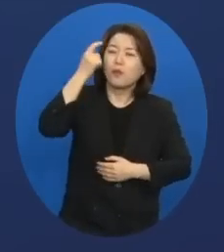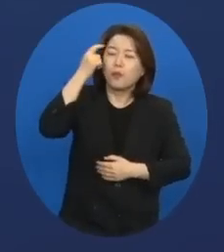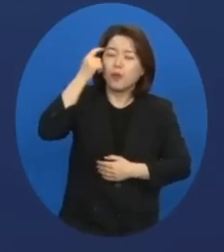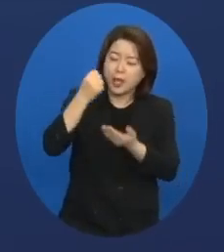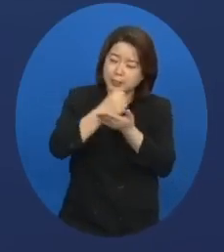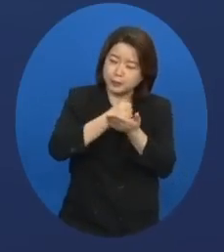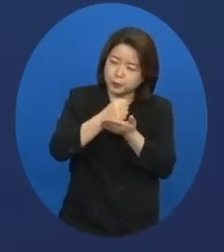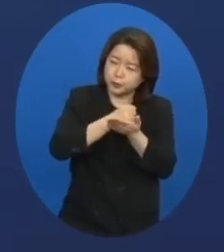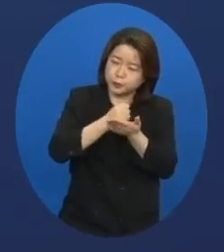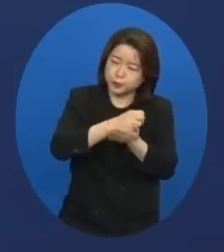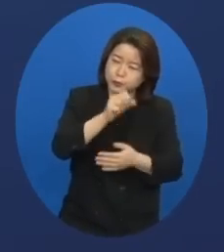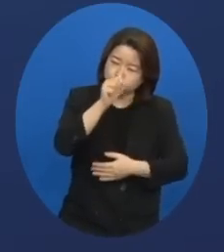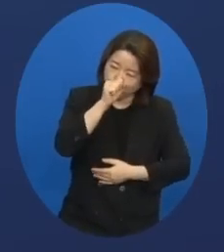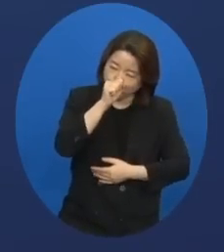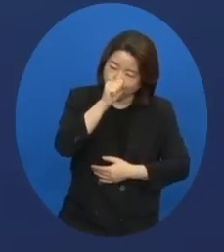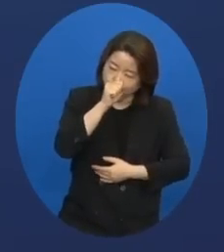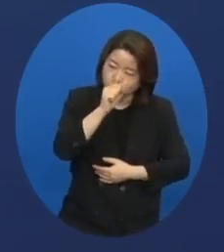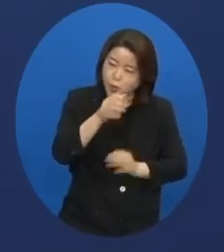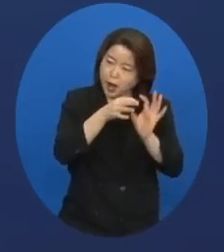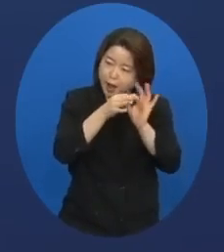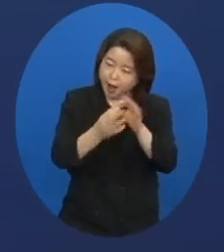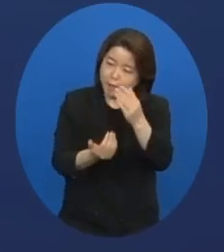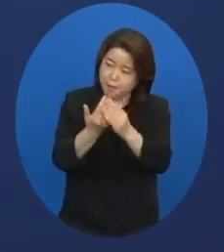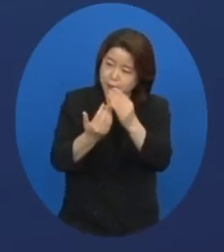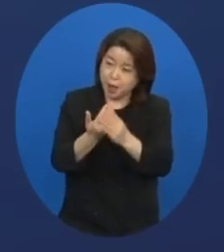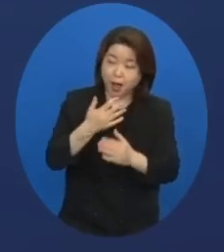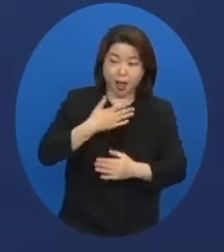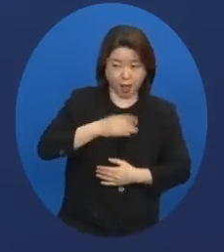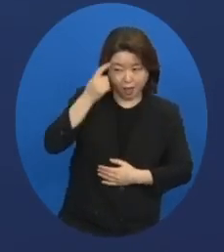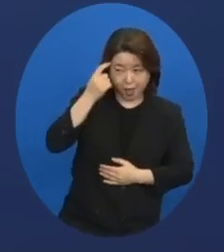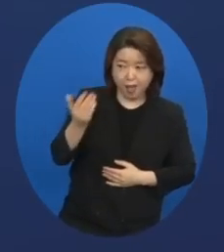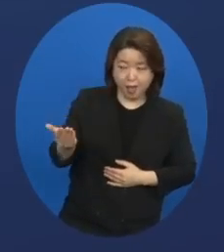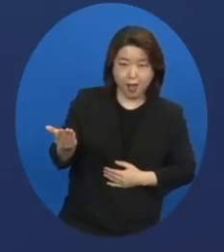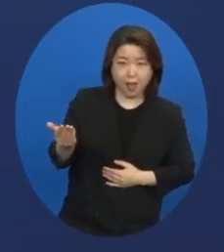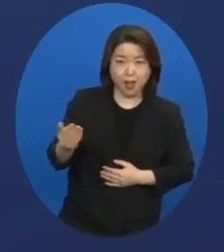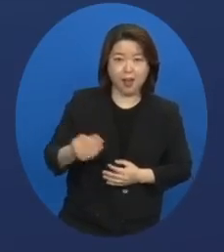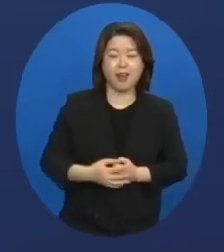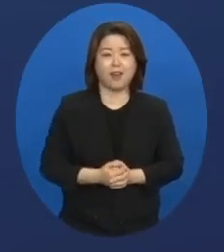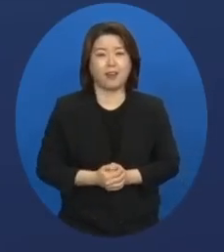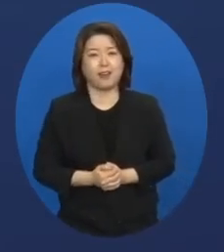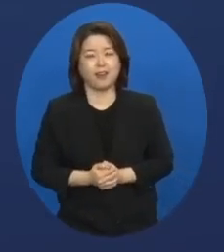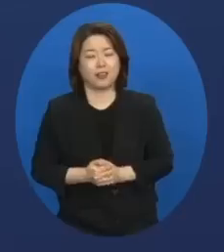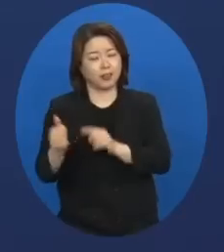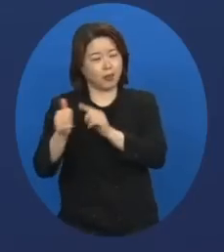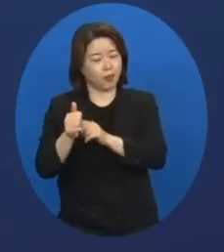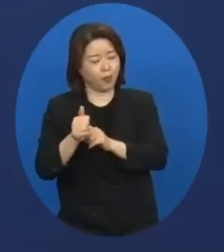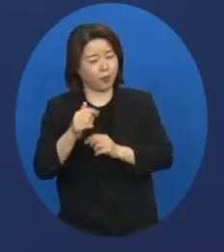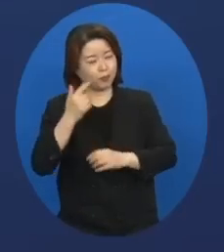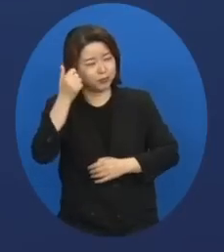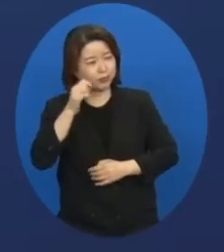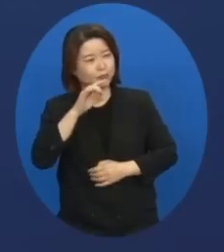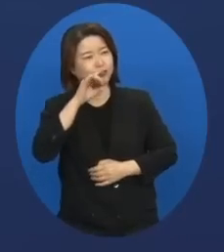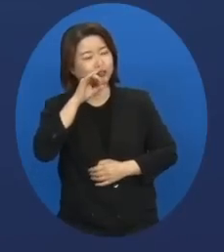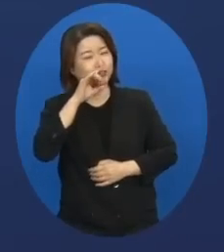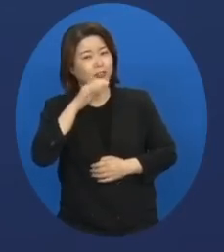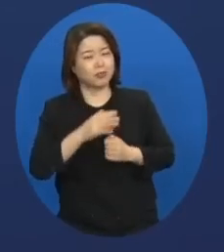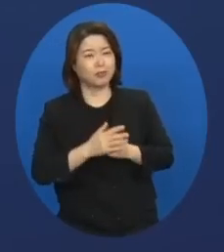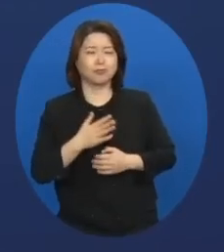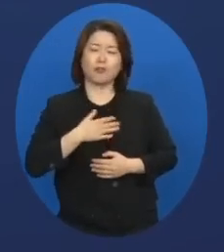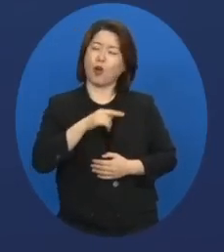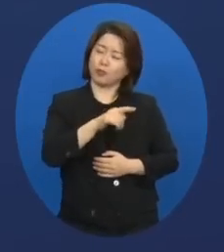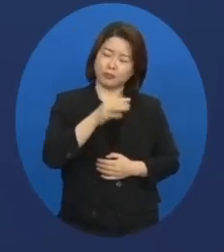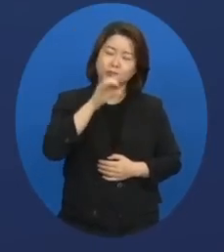행운과 같은 좋은 일들이 계속 일어나는 줄 아십니까? 라고 묻더랍니다. 하영록 목사님도 궁금해서 나도